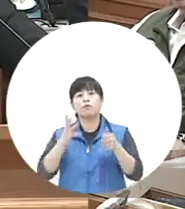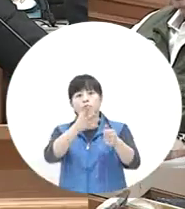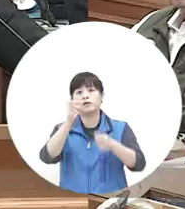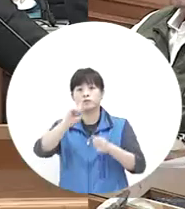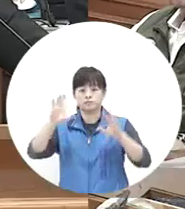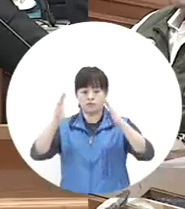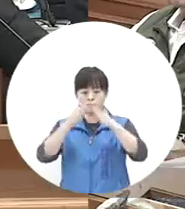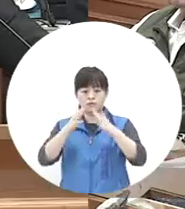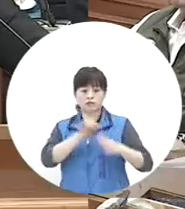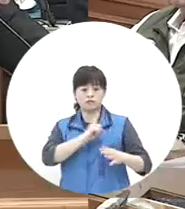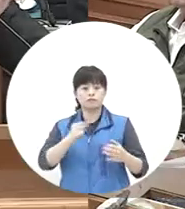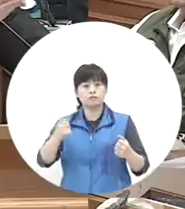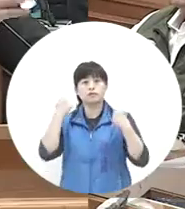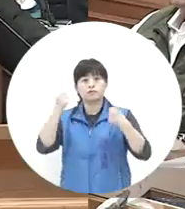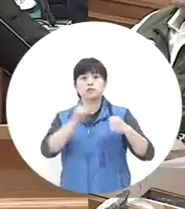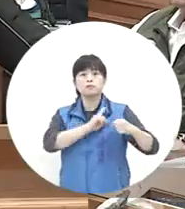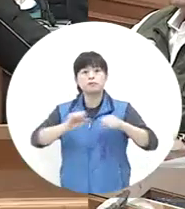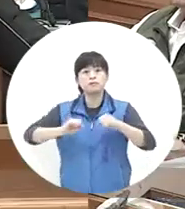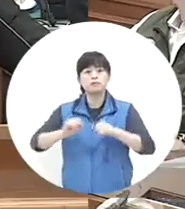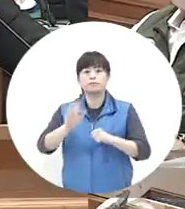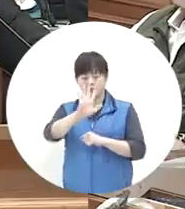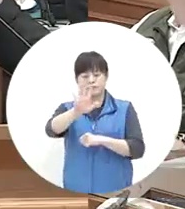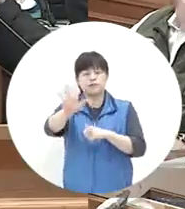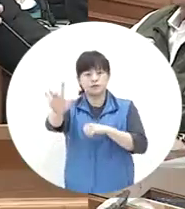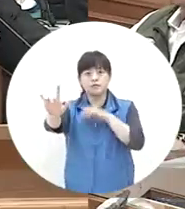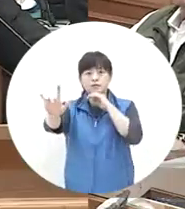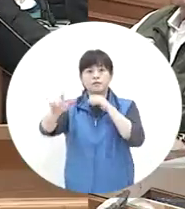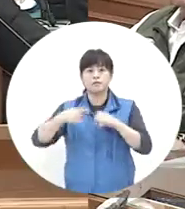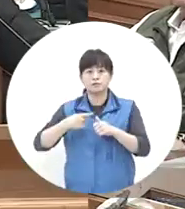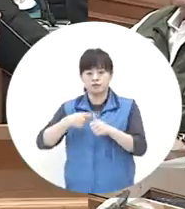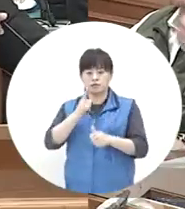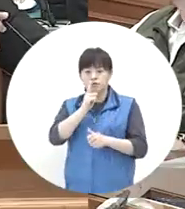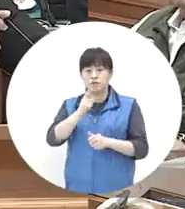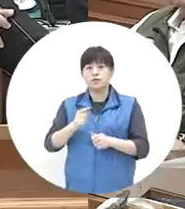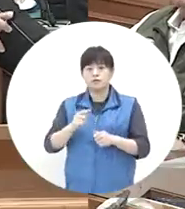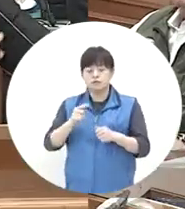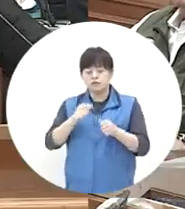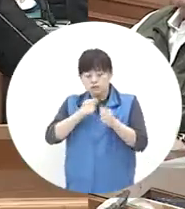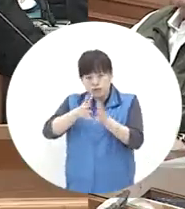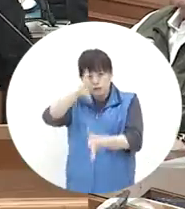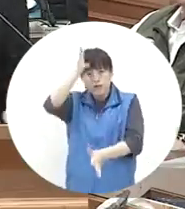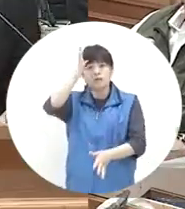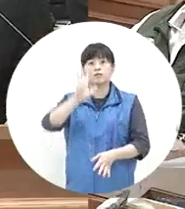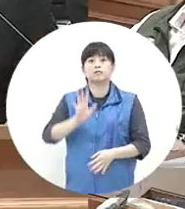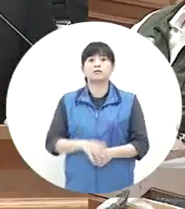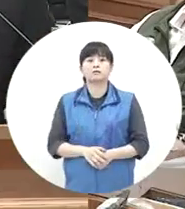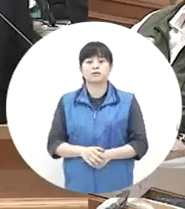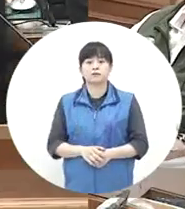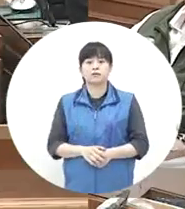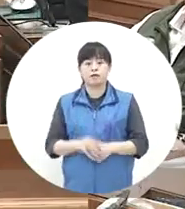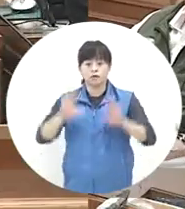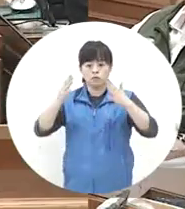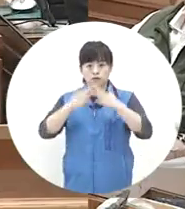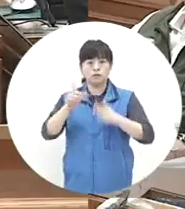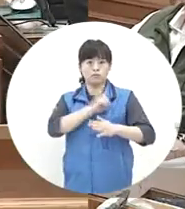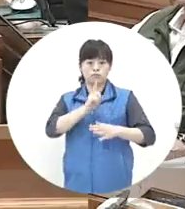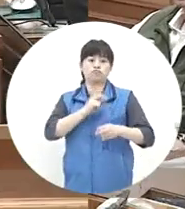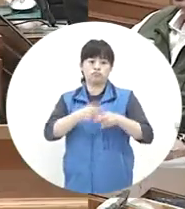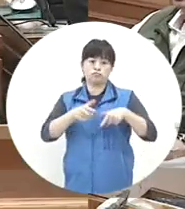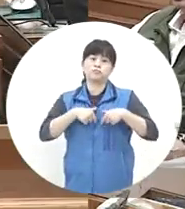自立自强干嘛？ 不是我，你要听我讲完嘛。我就有前言有后语的嘛。 我没讲好， 国家自己要有信